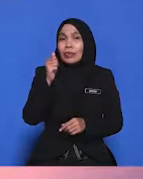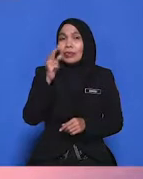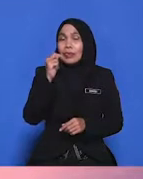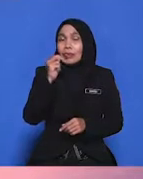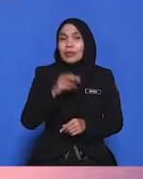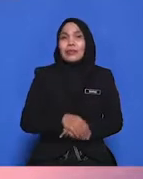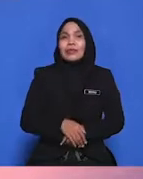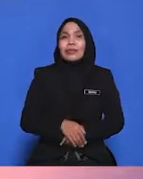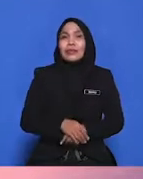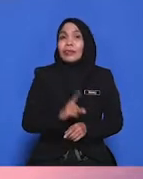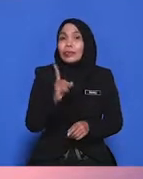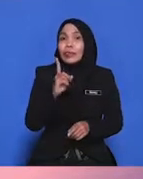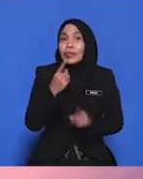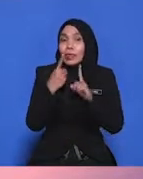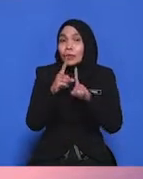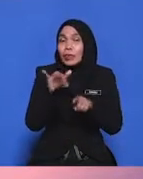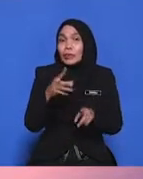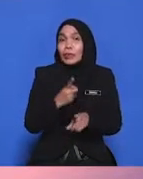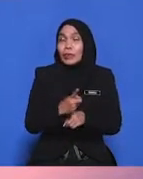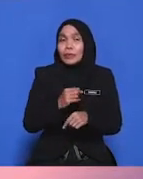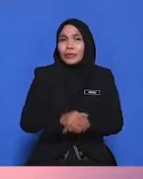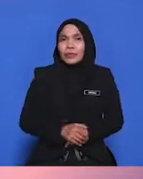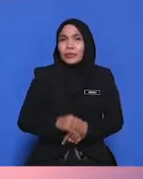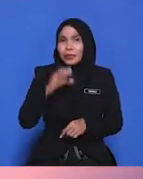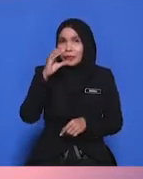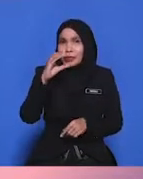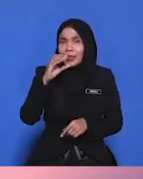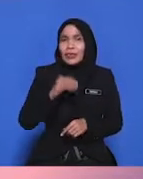tadi? Jawapannya ialah C.